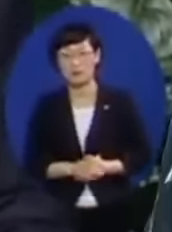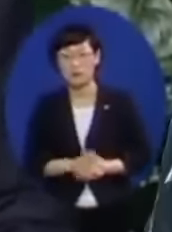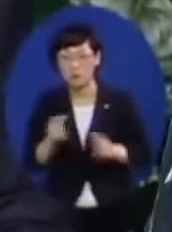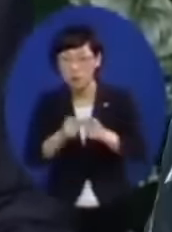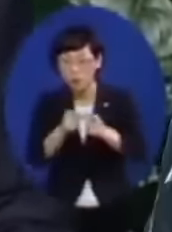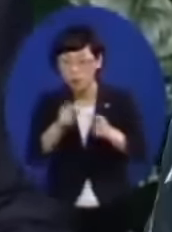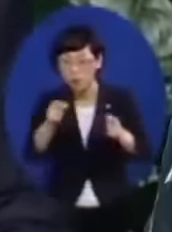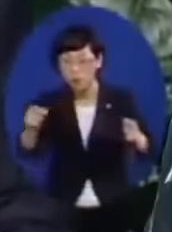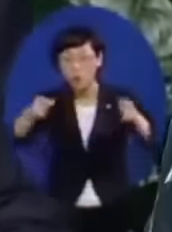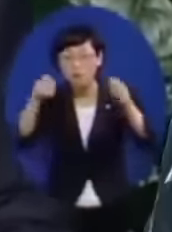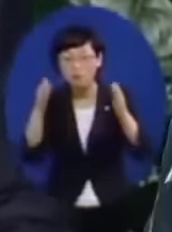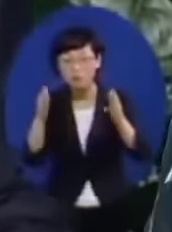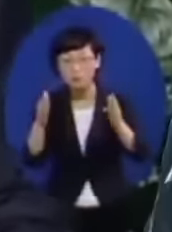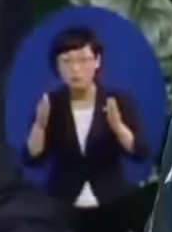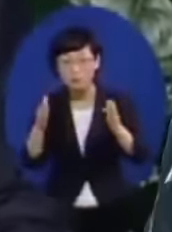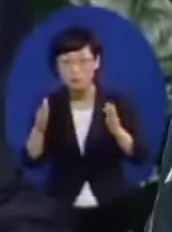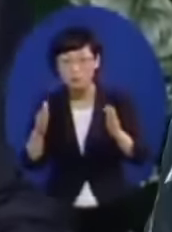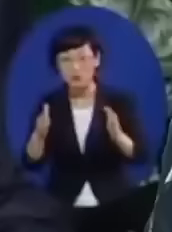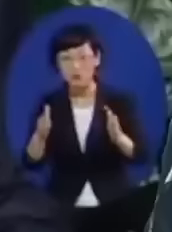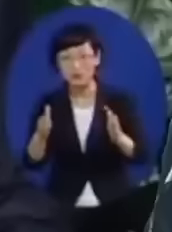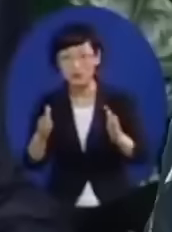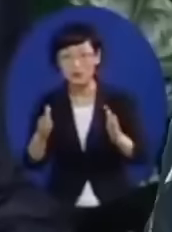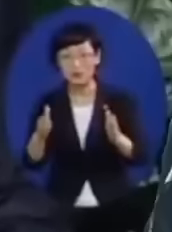오랜 세월 동안